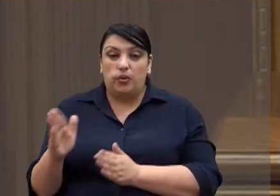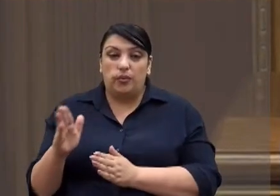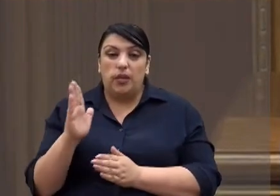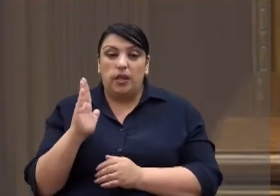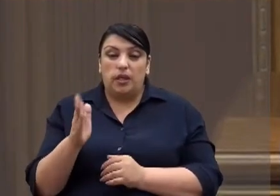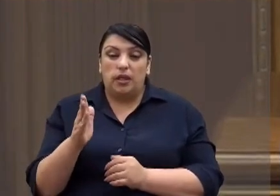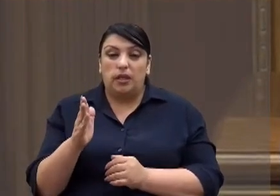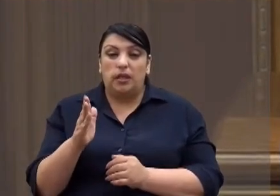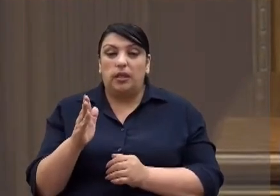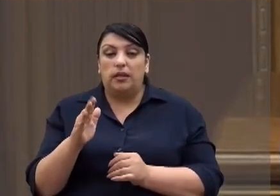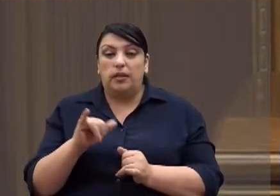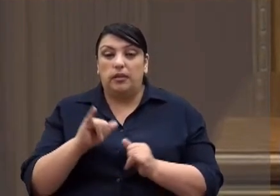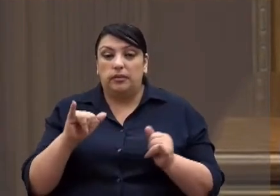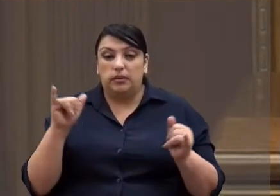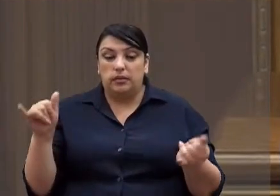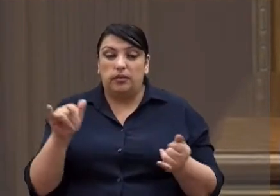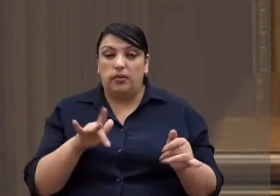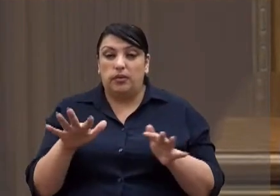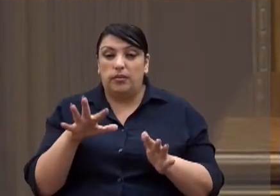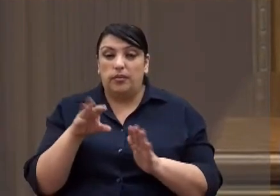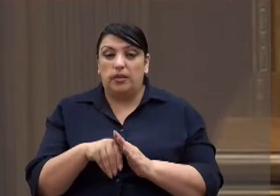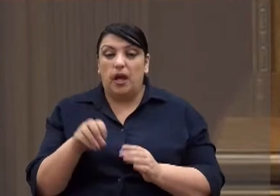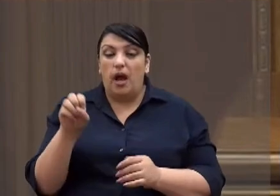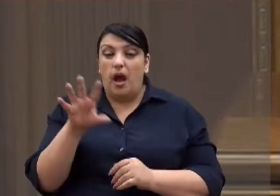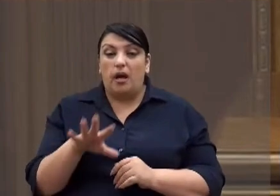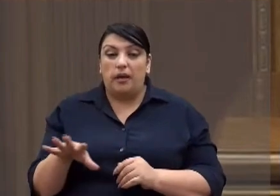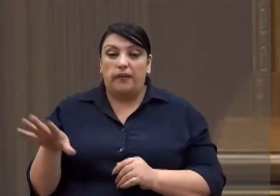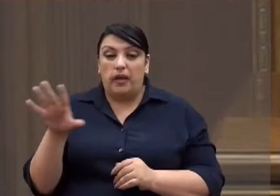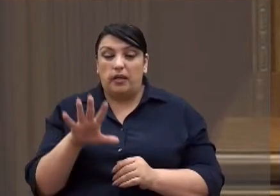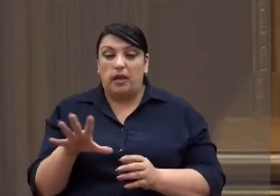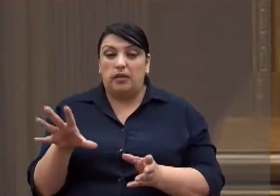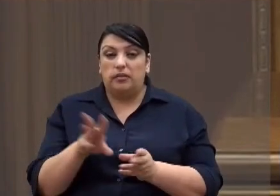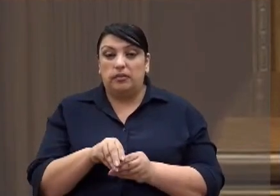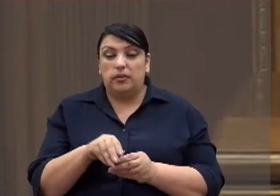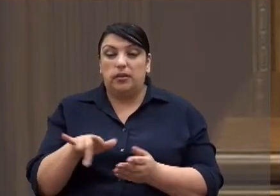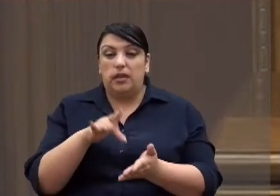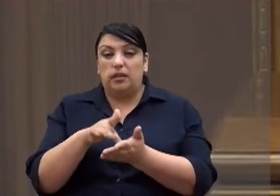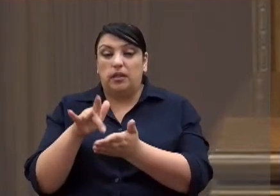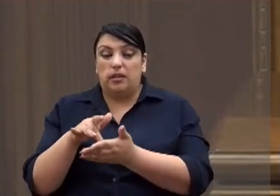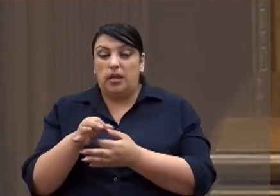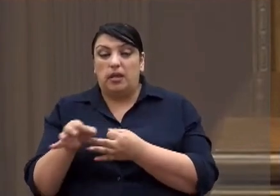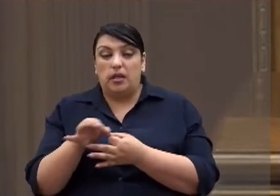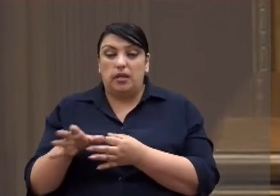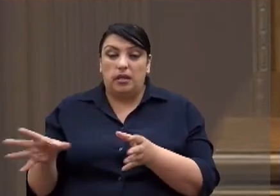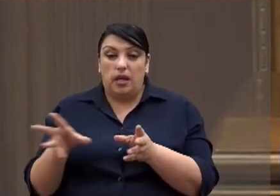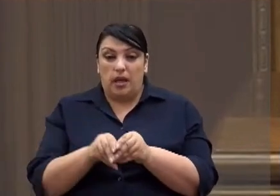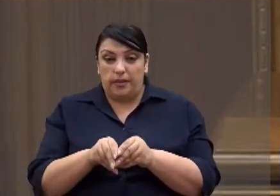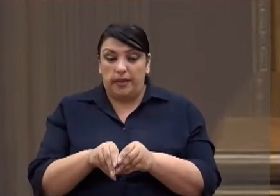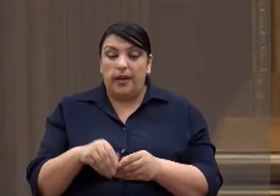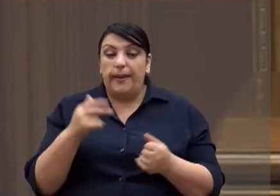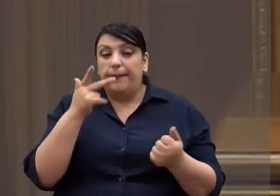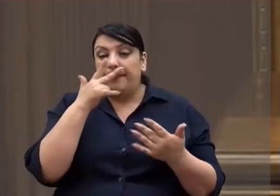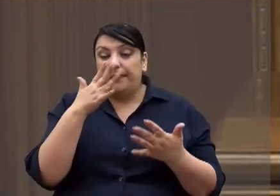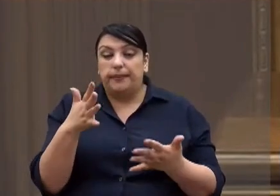գտնվում է ընդլայնման գործընթացում Արևելյան գործընկերության տարածաշրջանի երկրների հետ։ Եվ նաև ակնհայտ է,